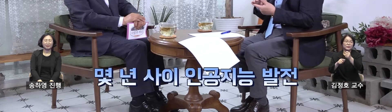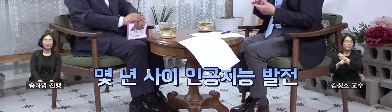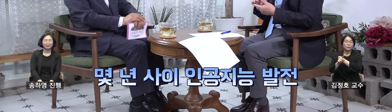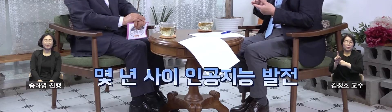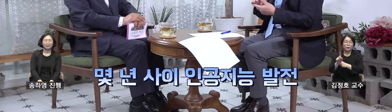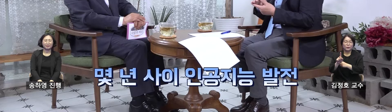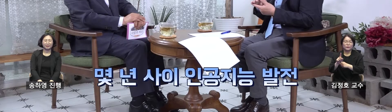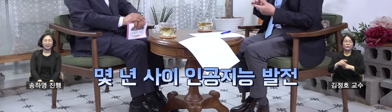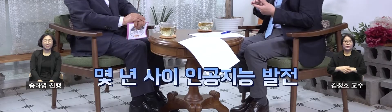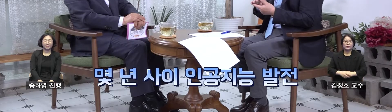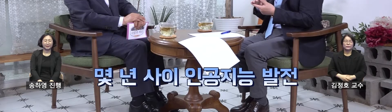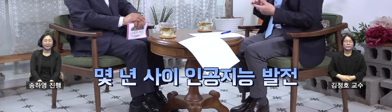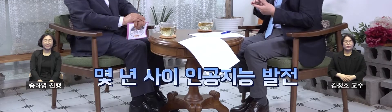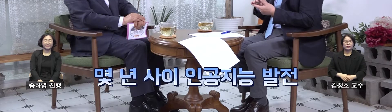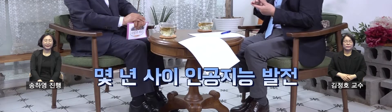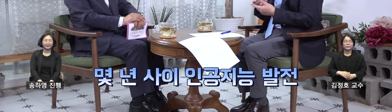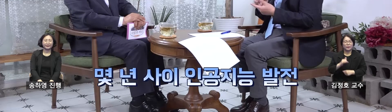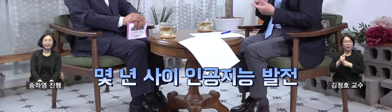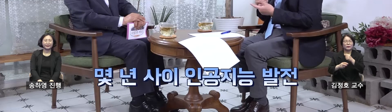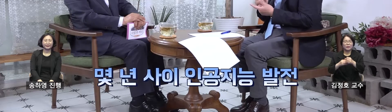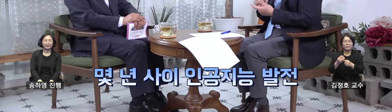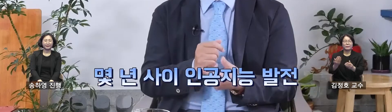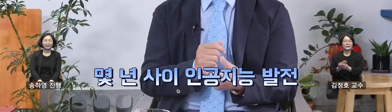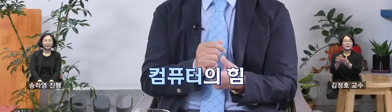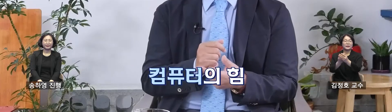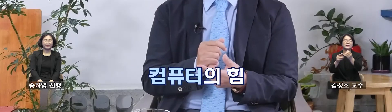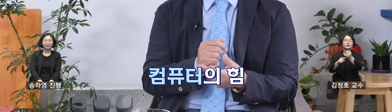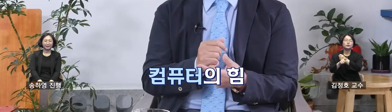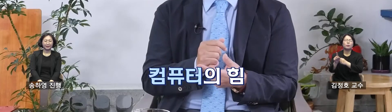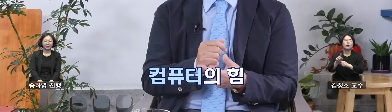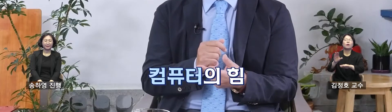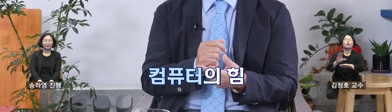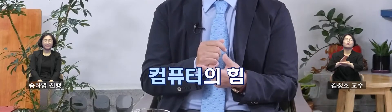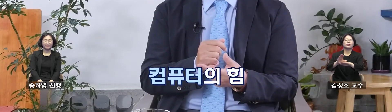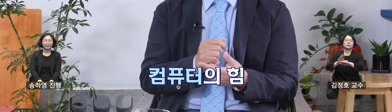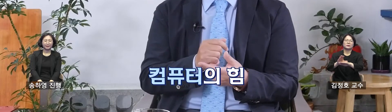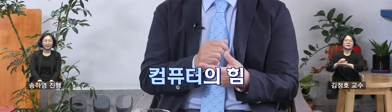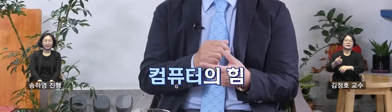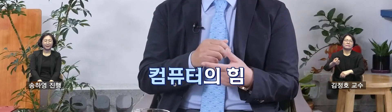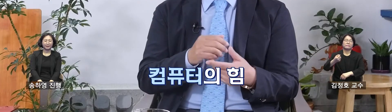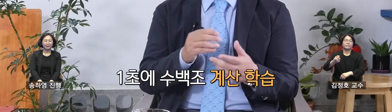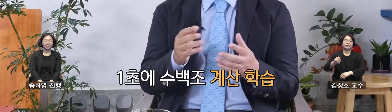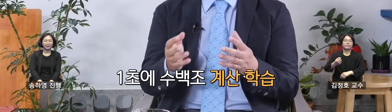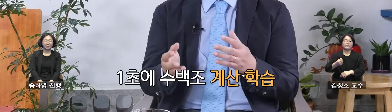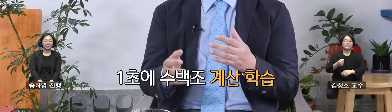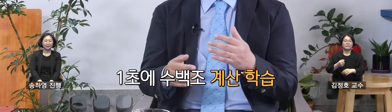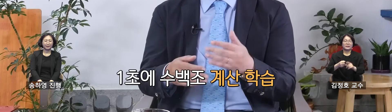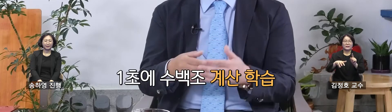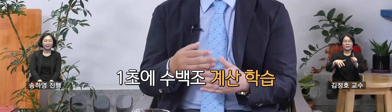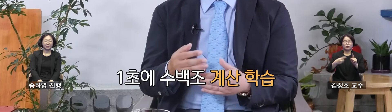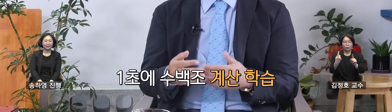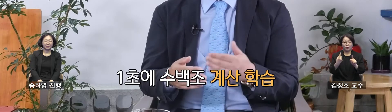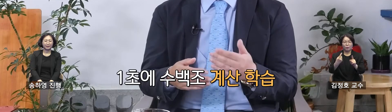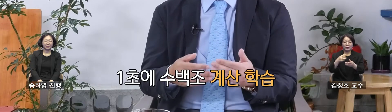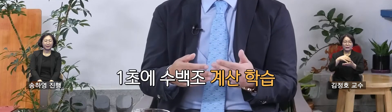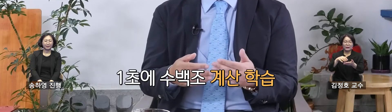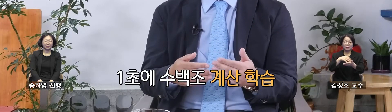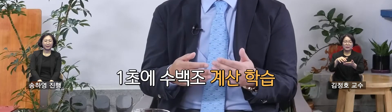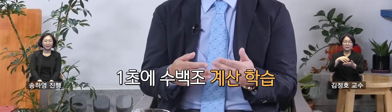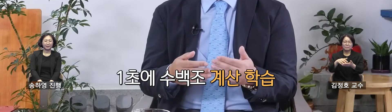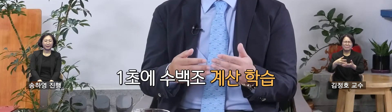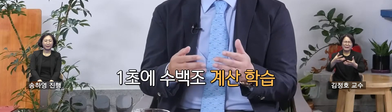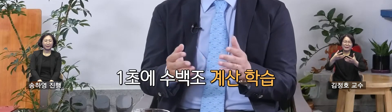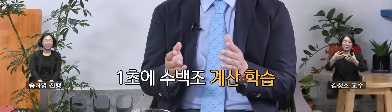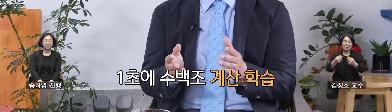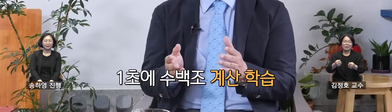년 사이에 인공지능이 이렇게 발전한 이유는 사실은 컴퓨터의 힘입니다. 1초에 수백 조 번씩 계산을 하고 학습을